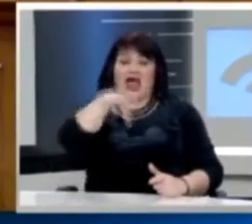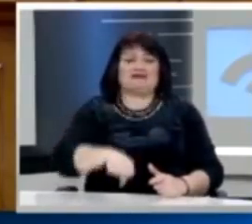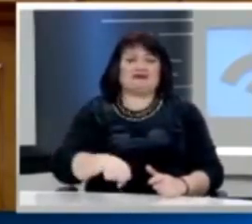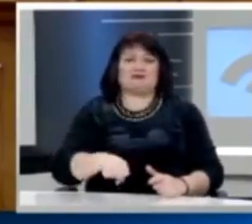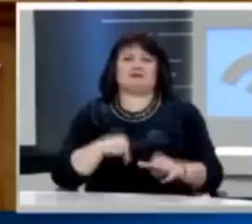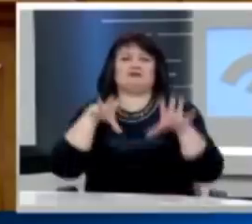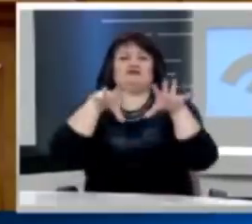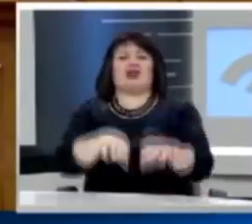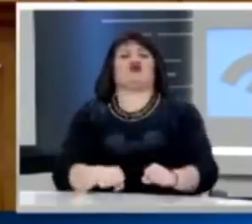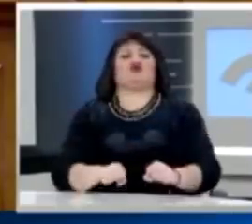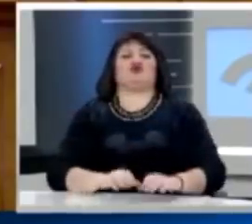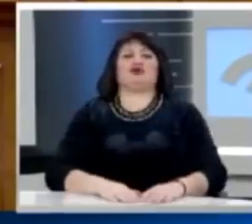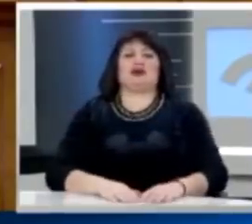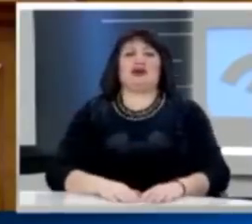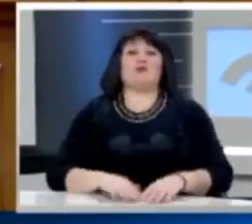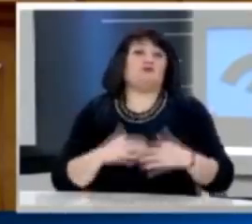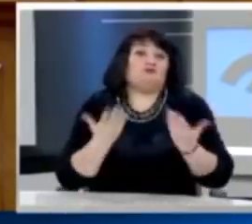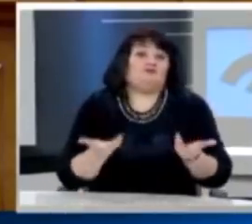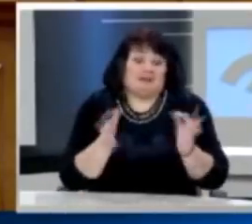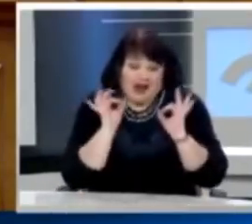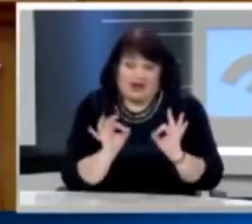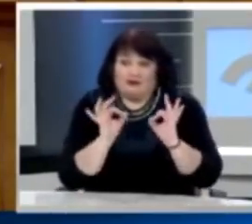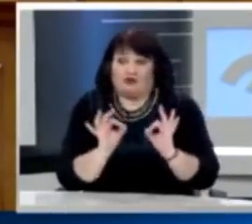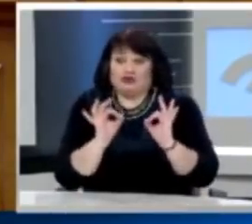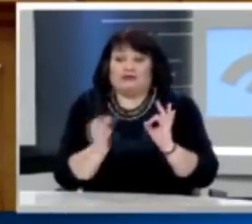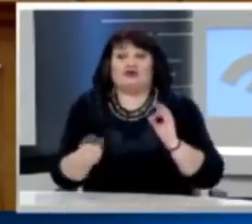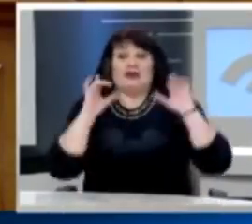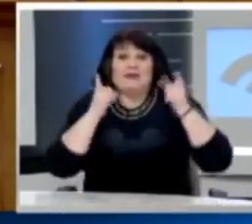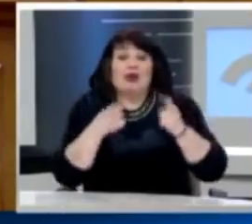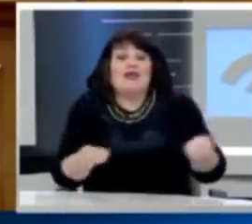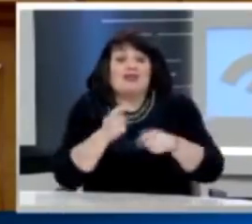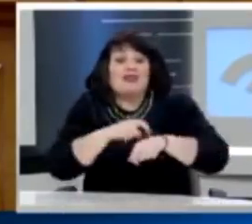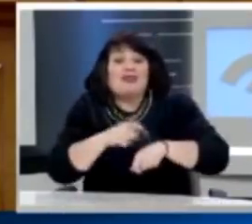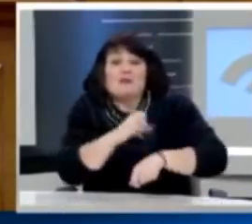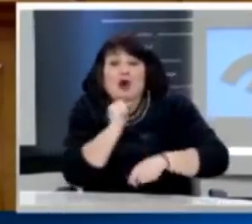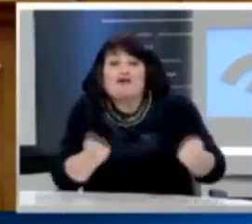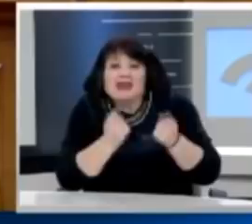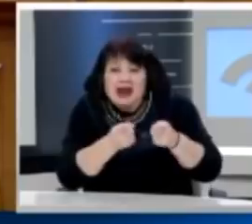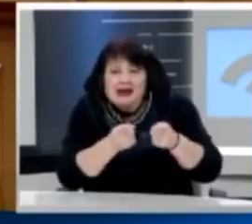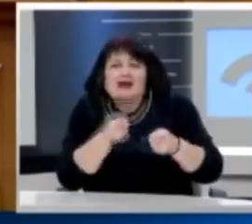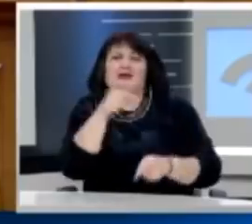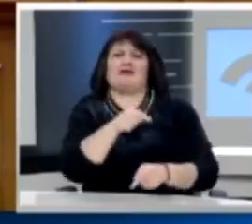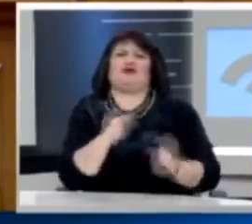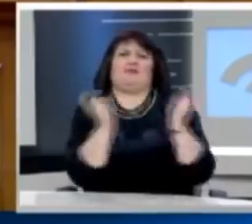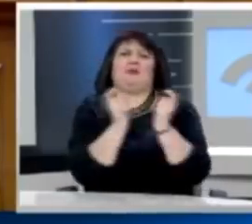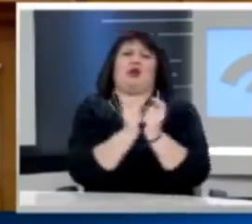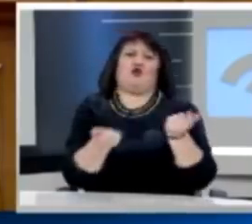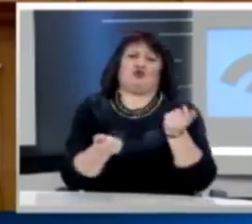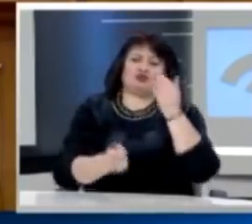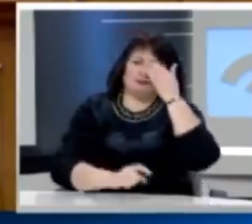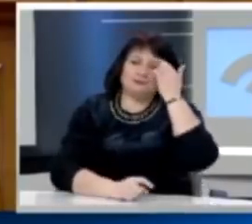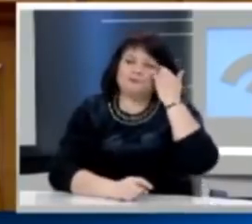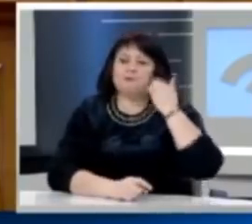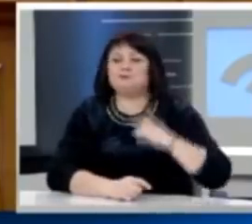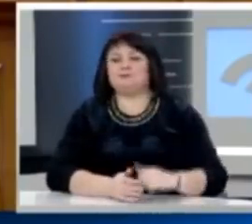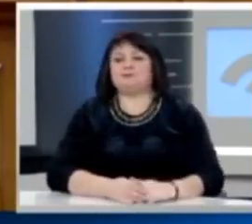στόμα, γιατί υλοποιεί κατά γράμμα όσα εκείνη δεν πρόλαβε να κάνει. Κυρίες και κύριοι βουλευτές,